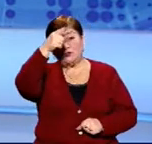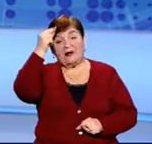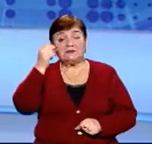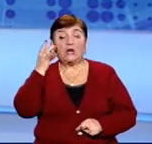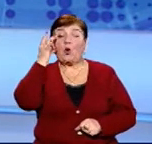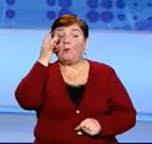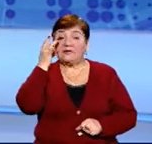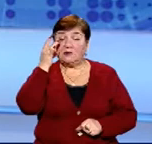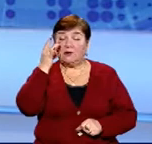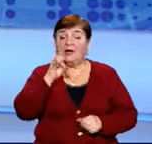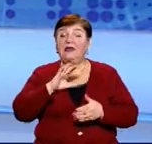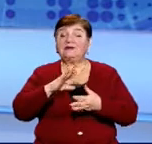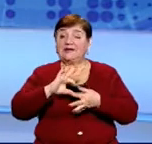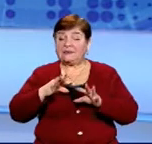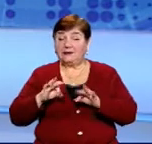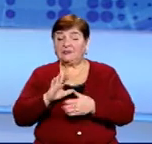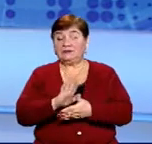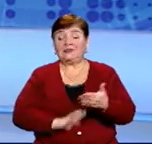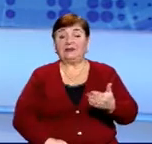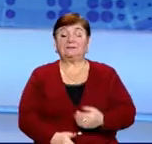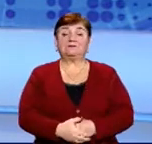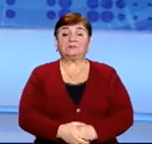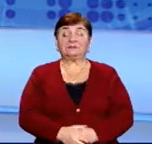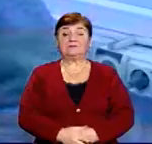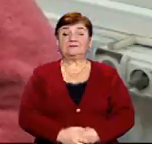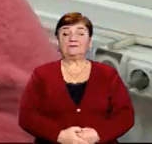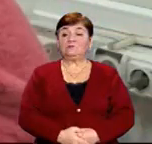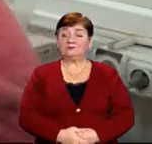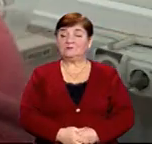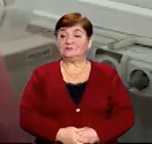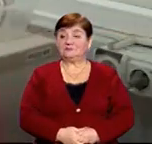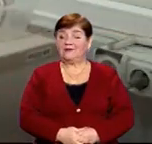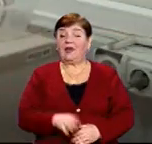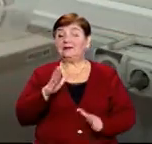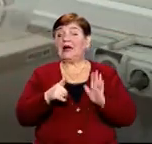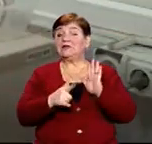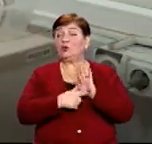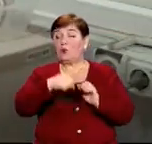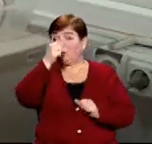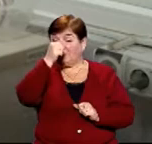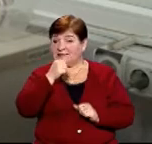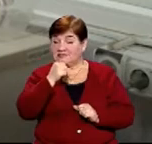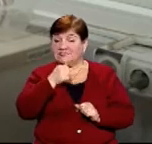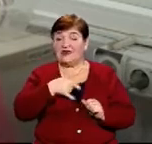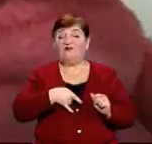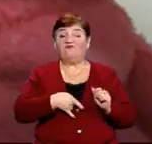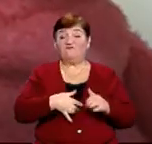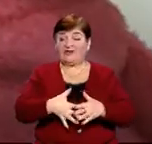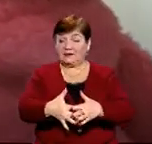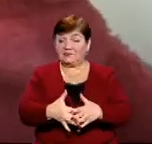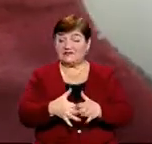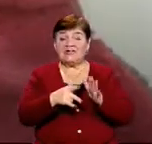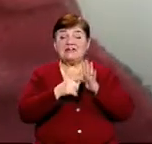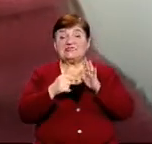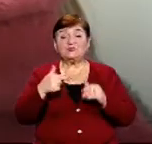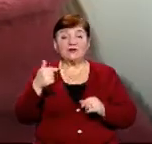та Румунією. Детальніше в сюжеті Оксани Ушакової. На сьомому місяці вагітності, вагою 800 грам,